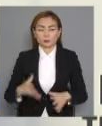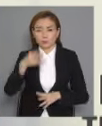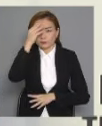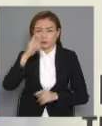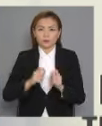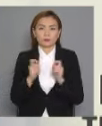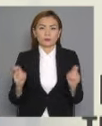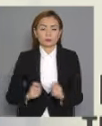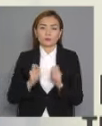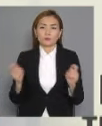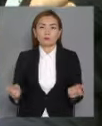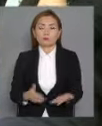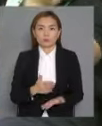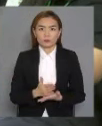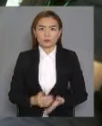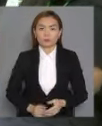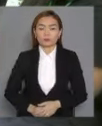өздерінің идеяларын ортаға салып жатты.